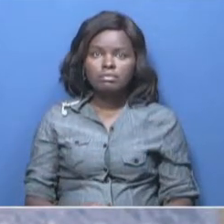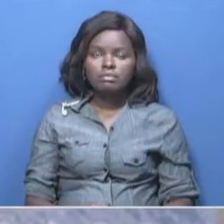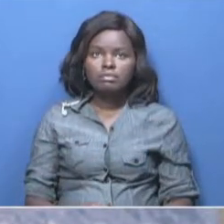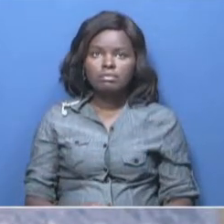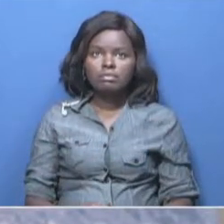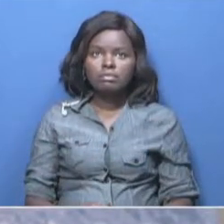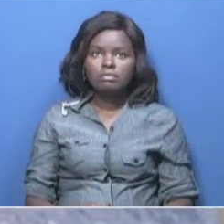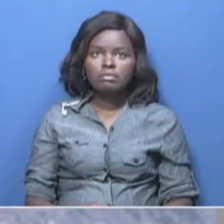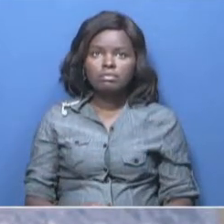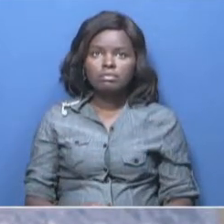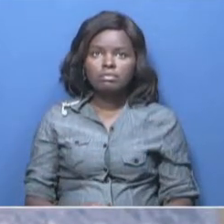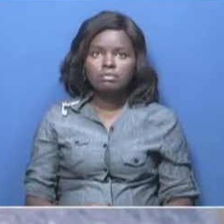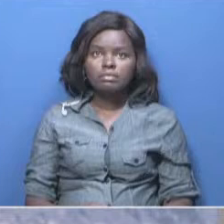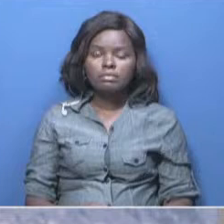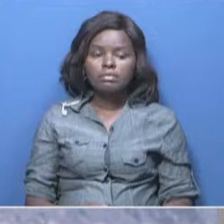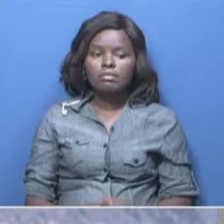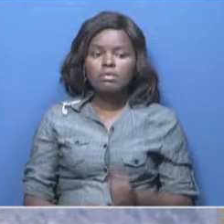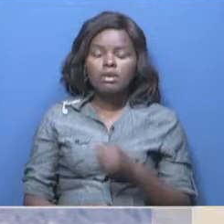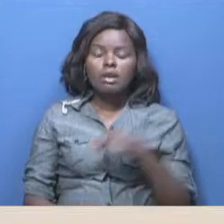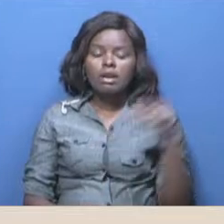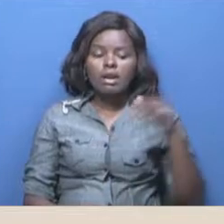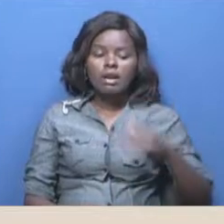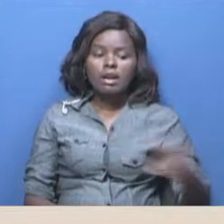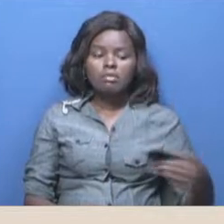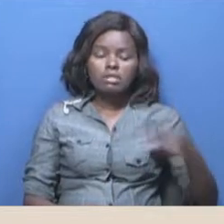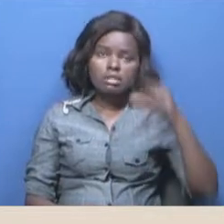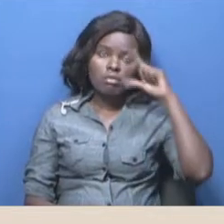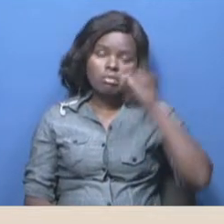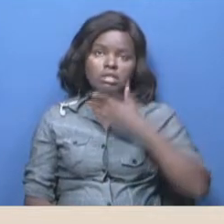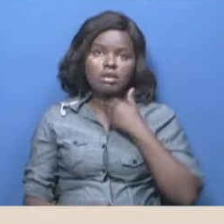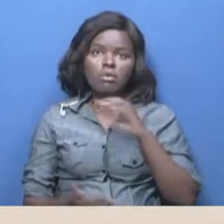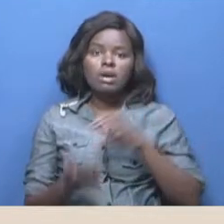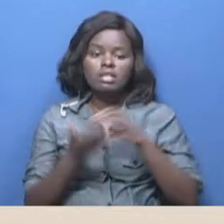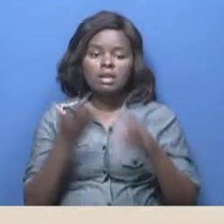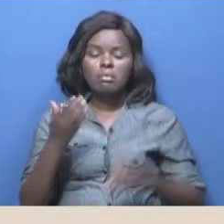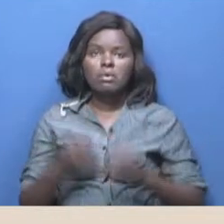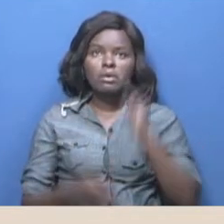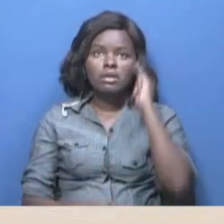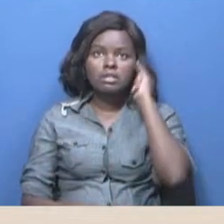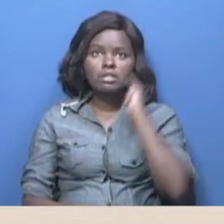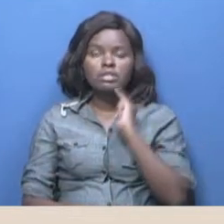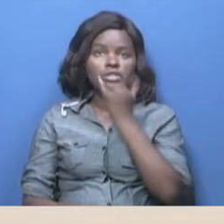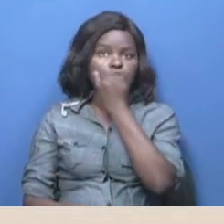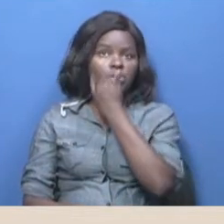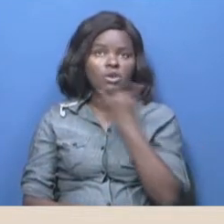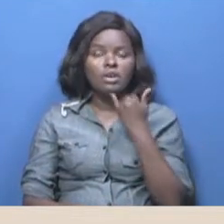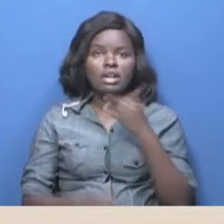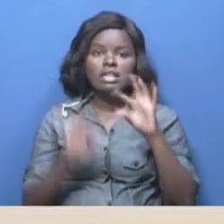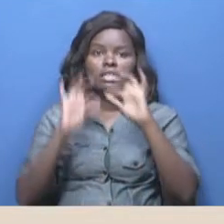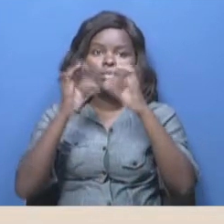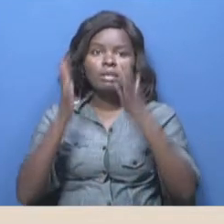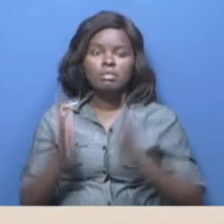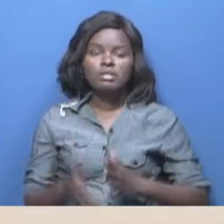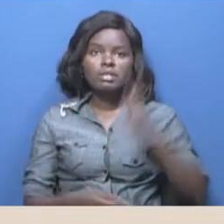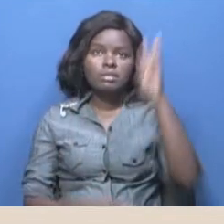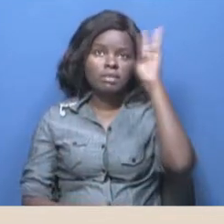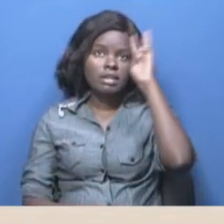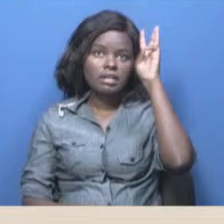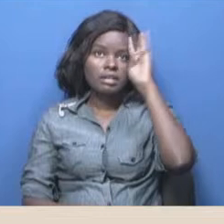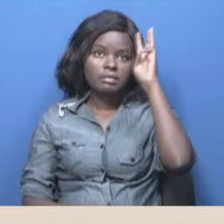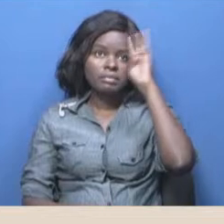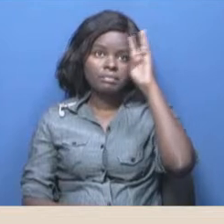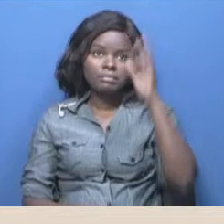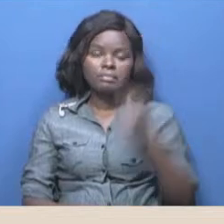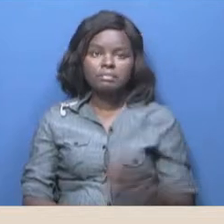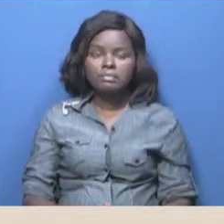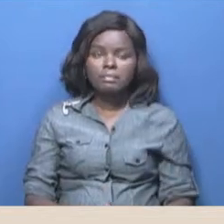Kaunti ya Mombasa marakienda kuhagura gavana Ali Hassan Joho na pole ni guriganirwo mwathiriri na njira ciiko etagwo agaki wa muthoni niwe twinake